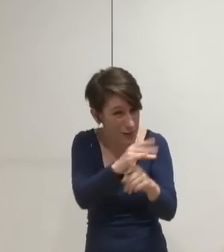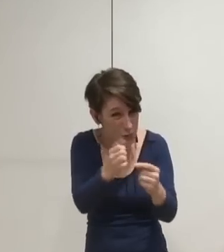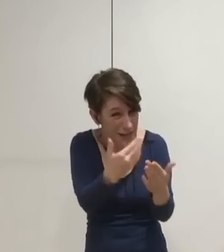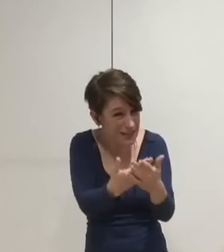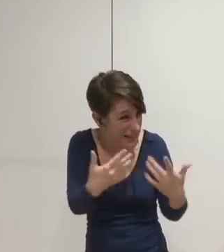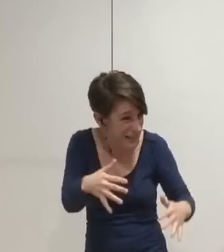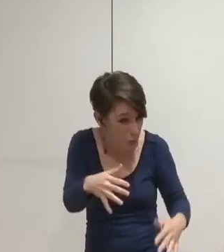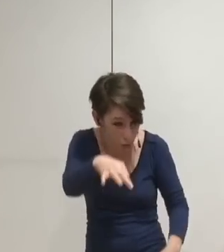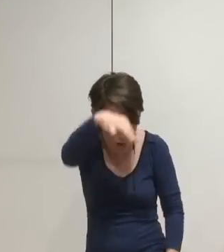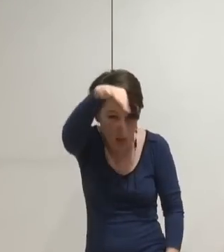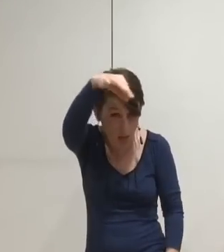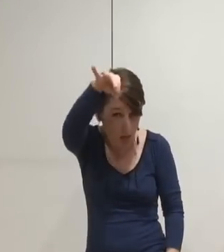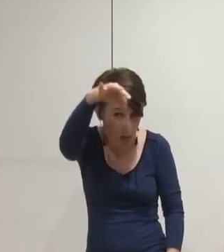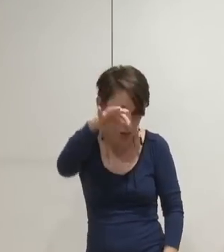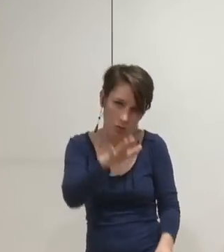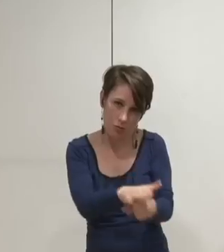votre